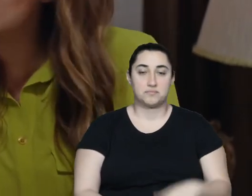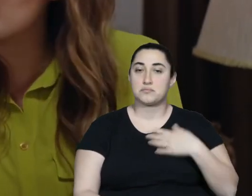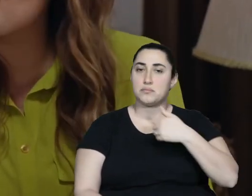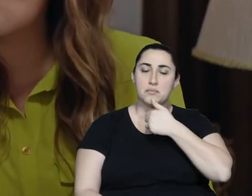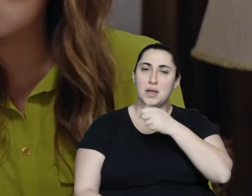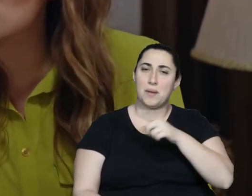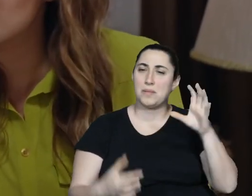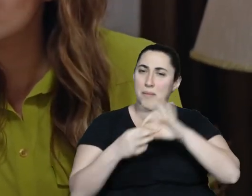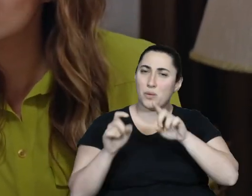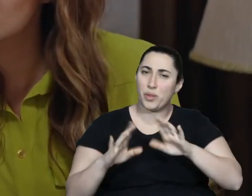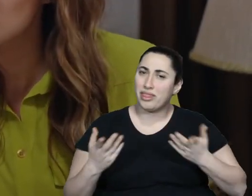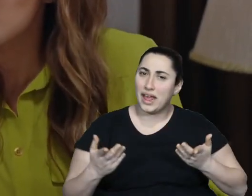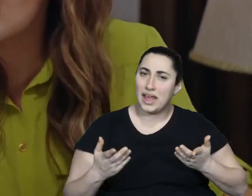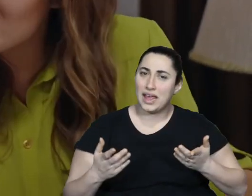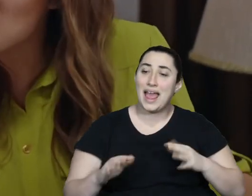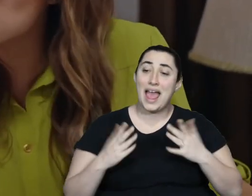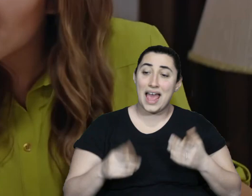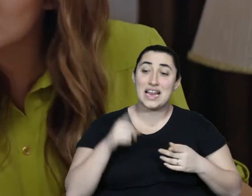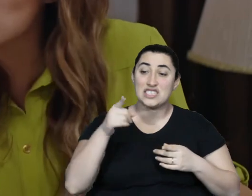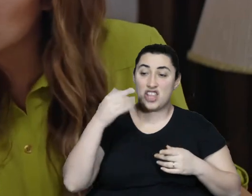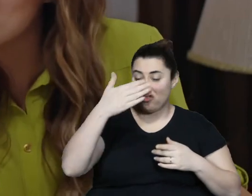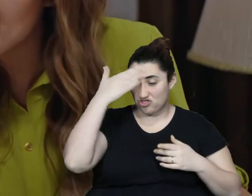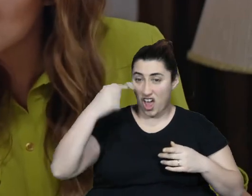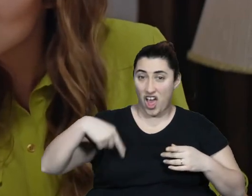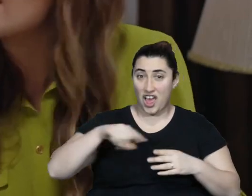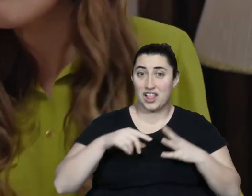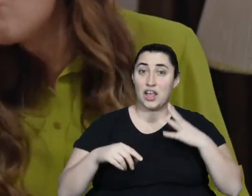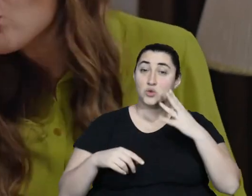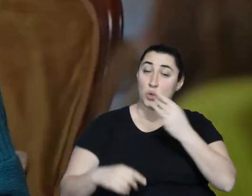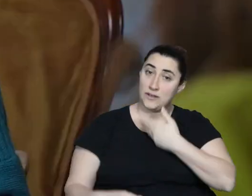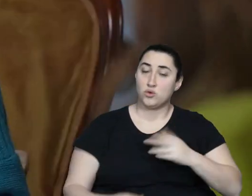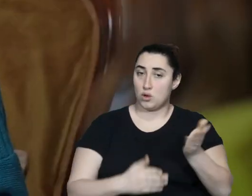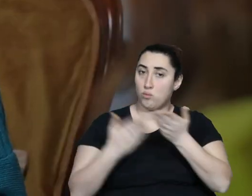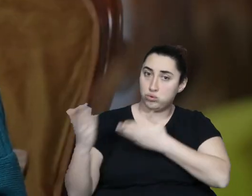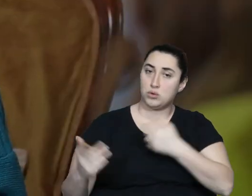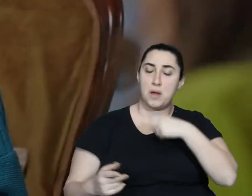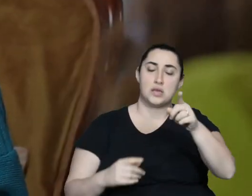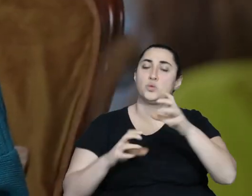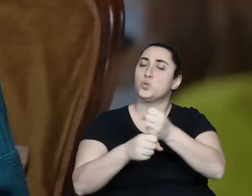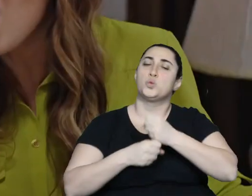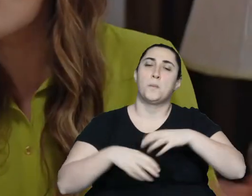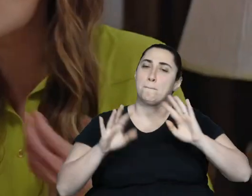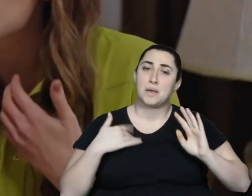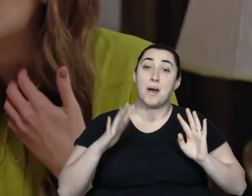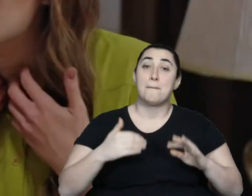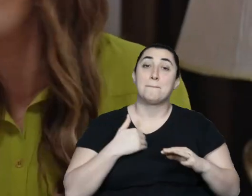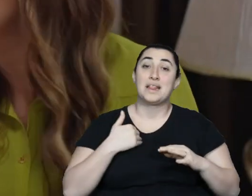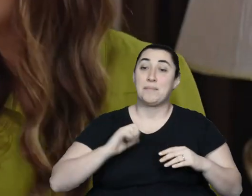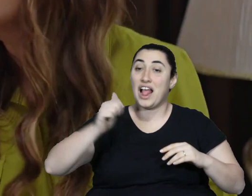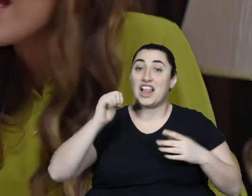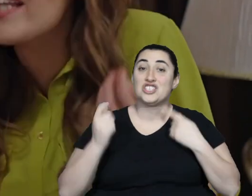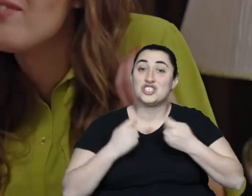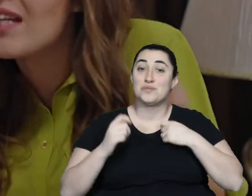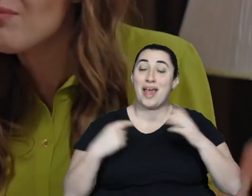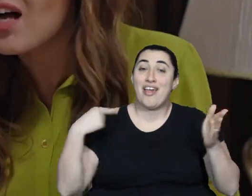Babam ne alaka şimdi Gökçe? Eğer sen cahillere bu kadar eğilimliysen buyur. Ben seni hiç tutmayayım. Ama benim bir geleceğim